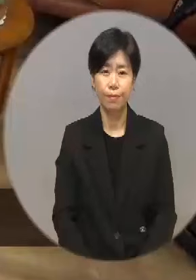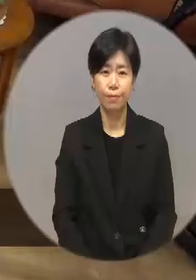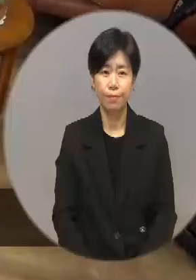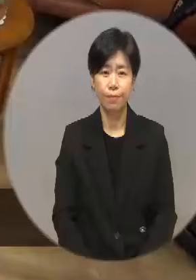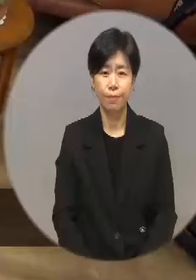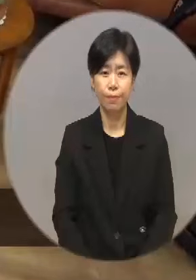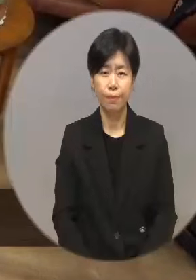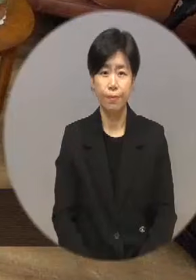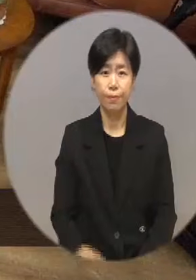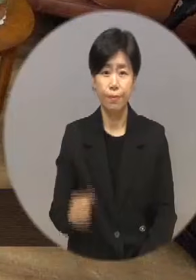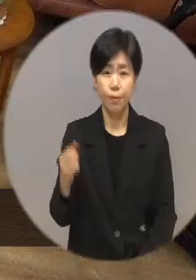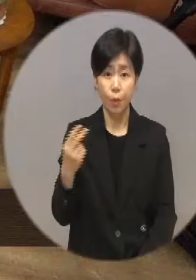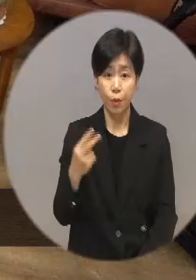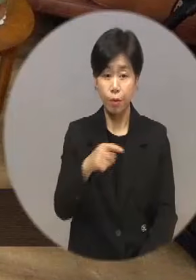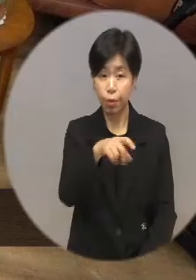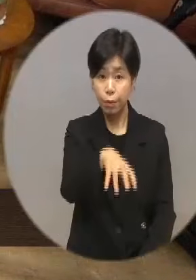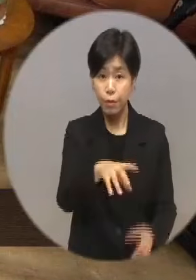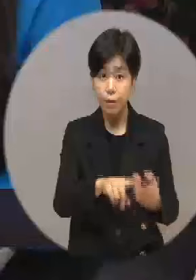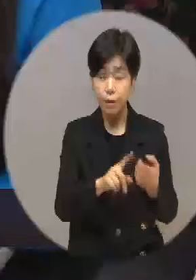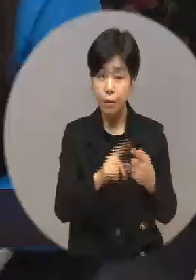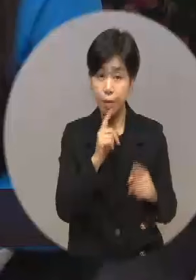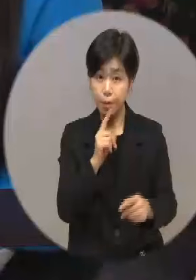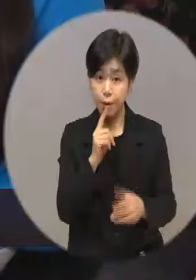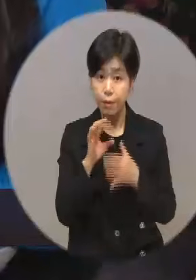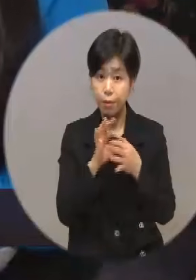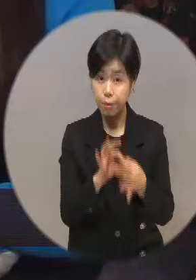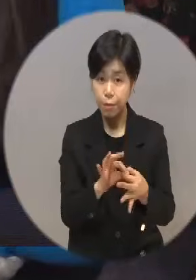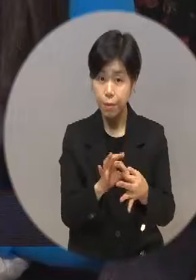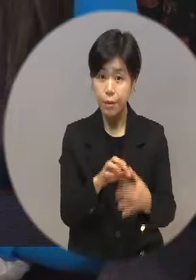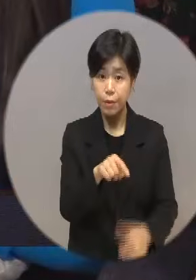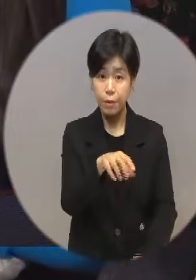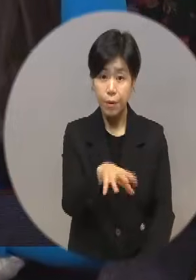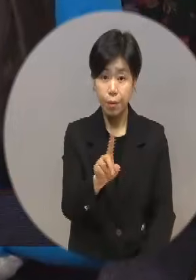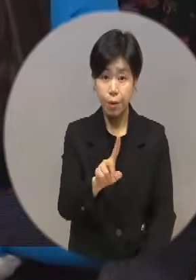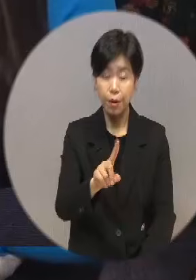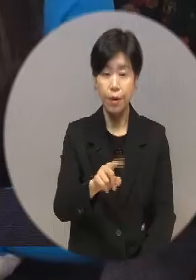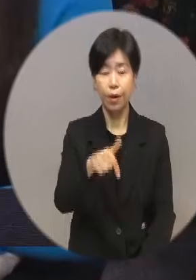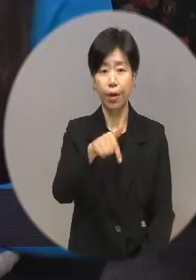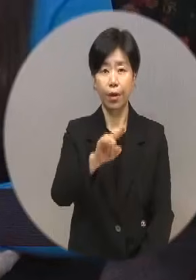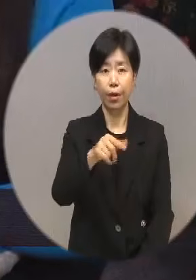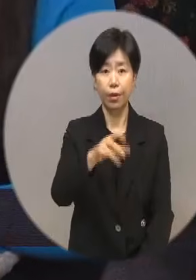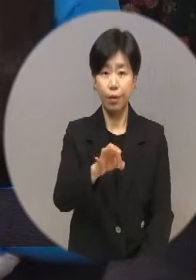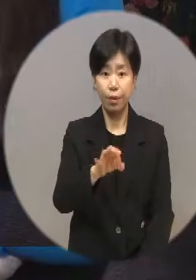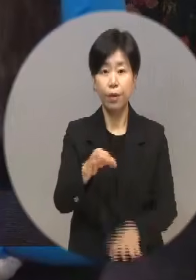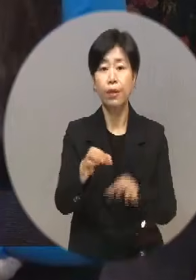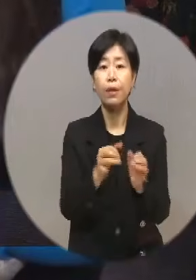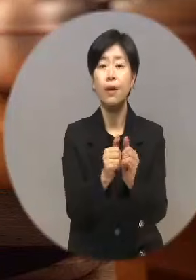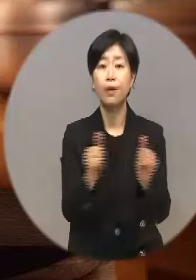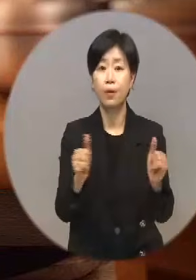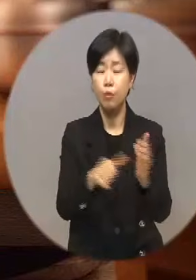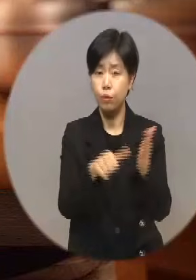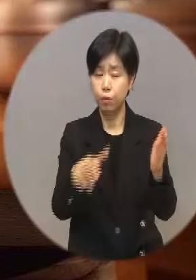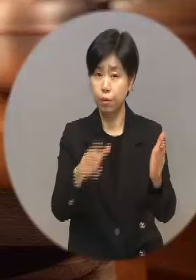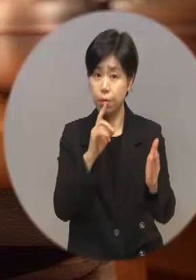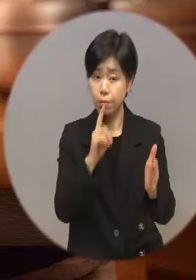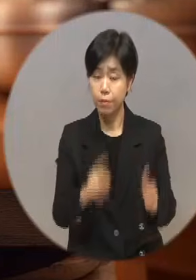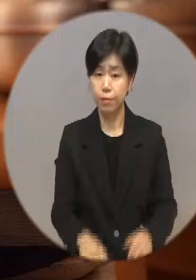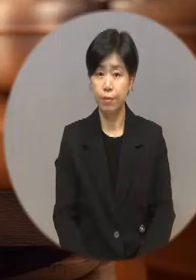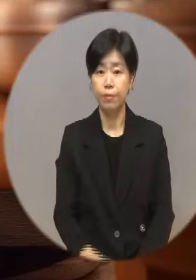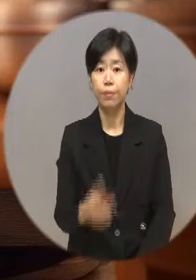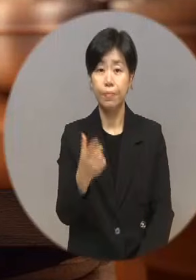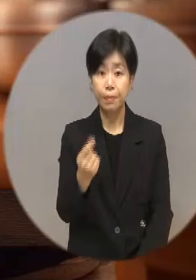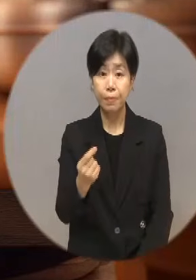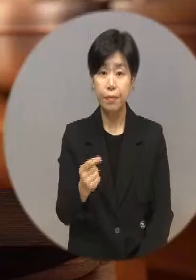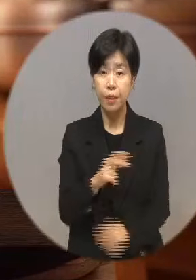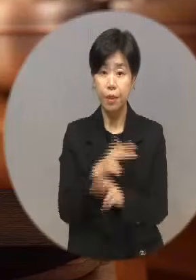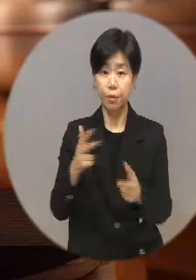또 우리가 개성 얘기를 하고 있는데 개성하면 또 개성상인이 유명하잖아요. 그렇죠. 왜 사실은 그런 거예요? 그 대통령께서